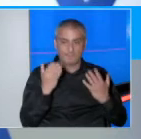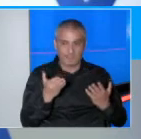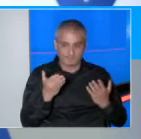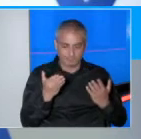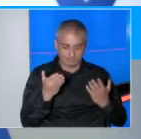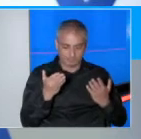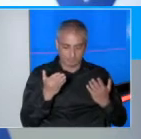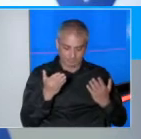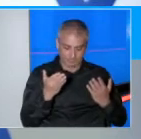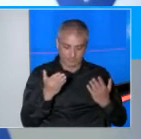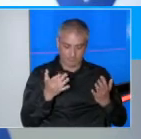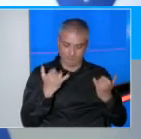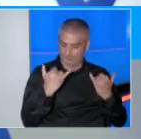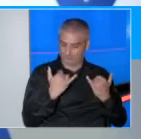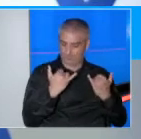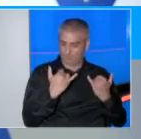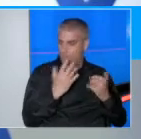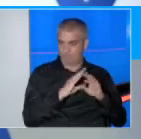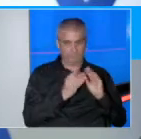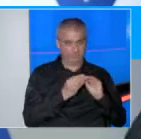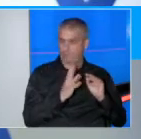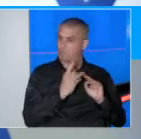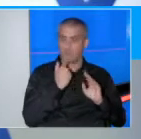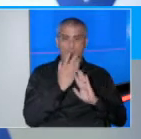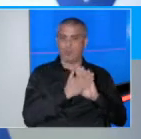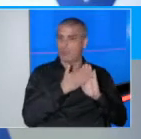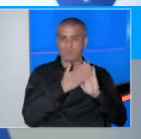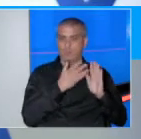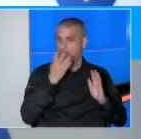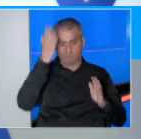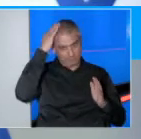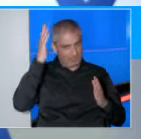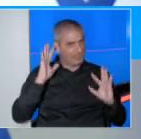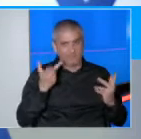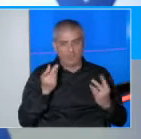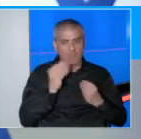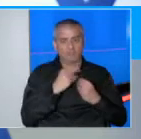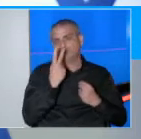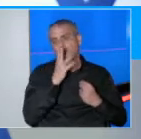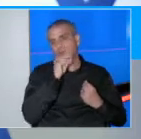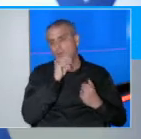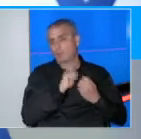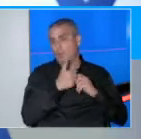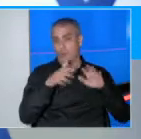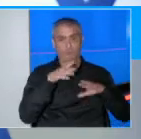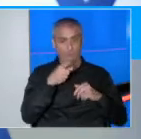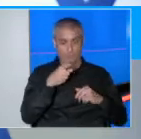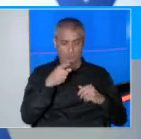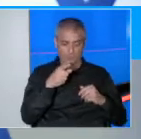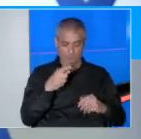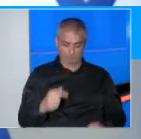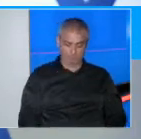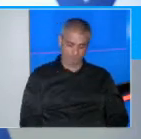על כיום, הרי בסך הכל מה אומר, אומר בנט? איפה עוד השניים שאתם מדברים? ראש הממשלה אמר